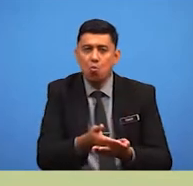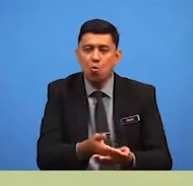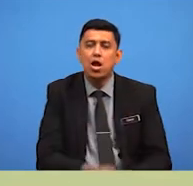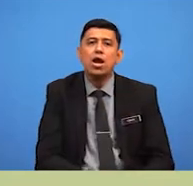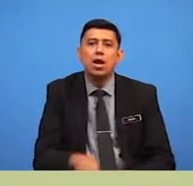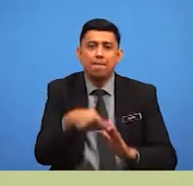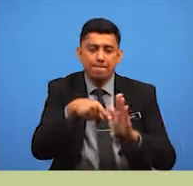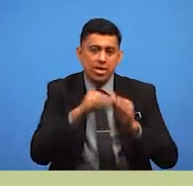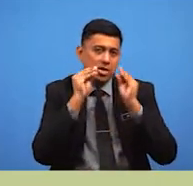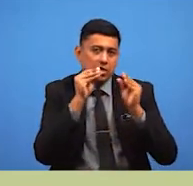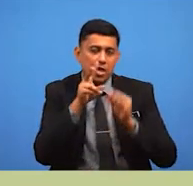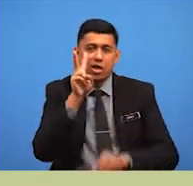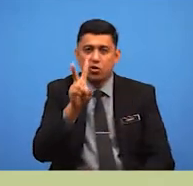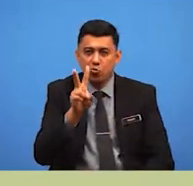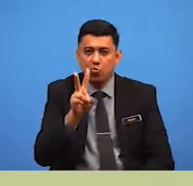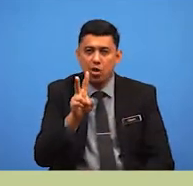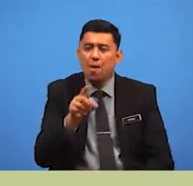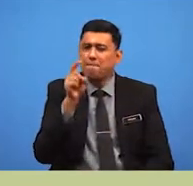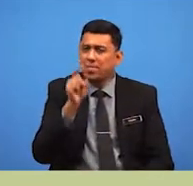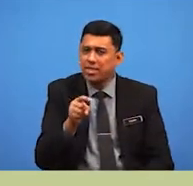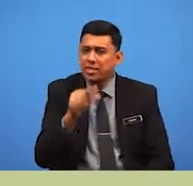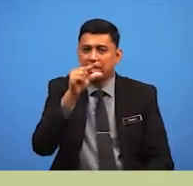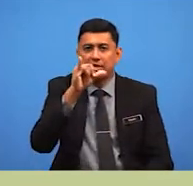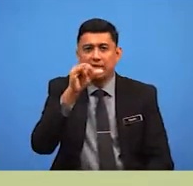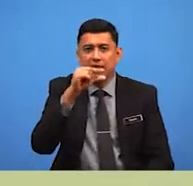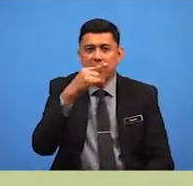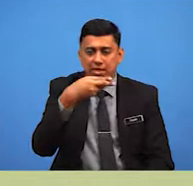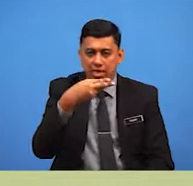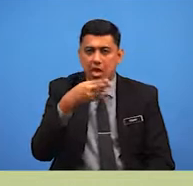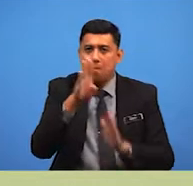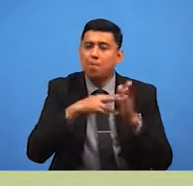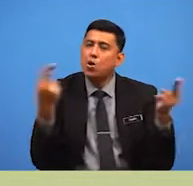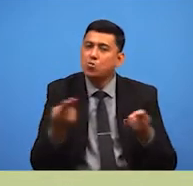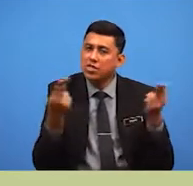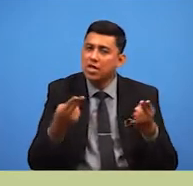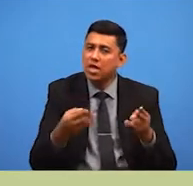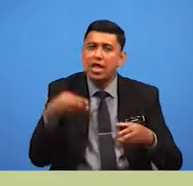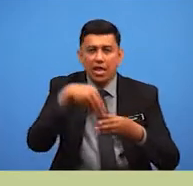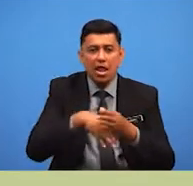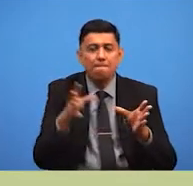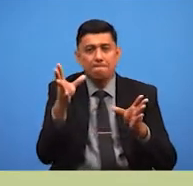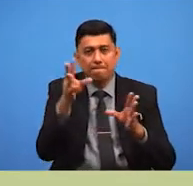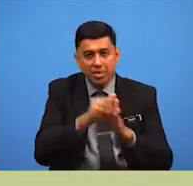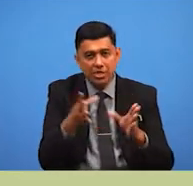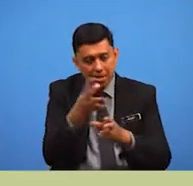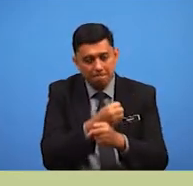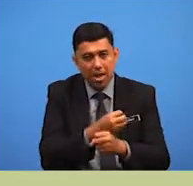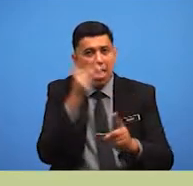kedua ialah kita hendaklah gigih berusaha demi mencapai matlamat